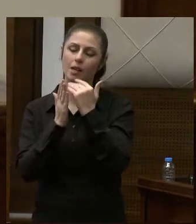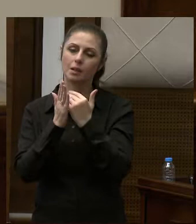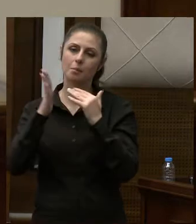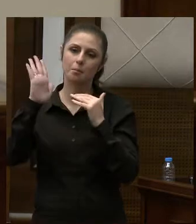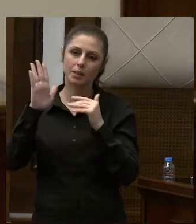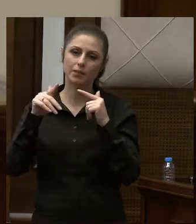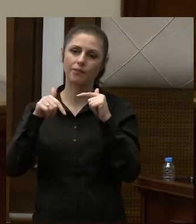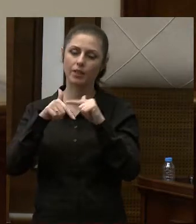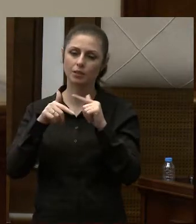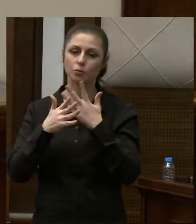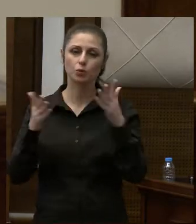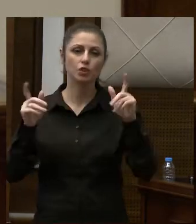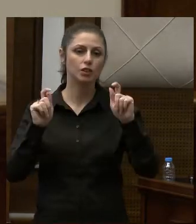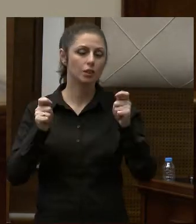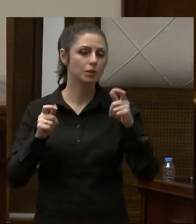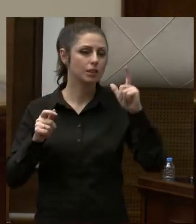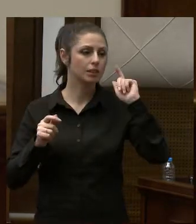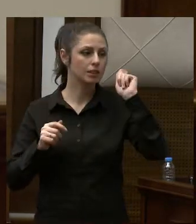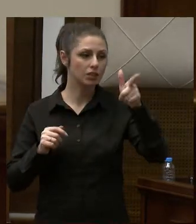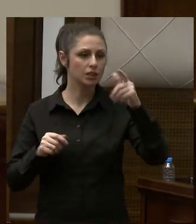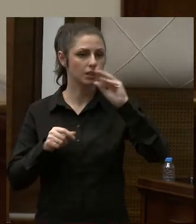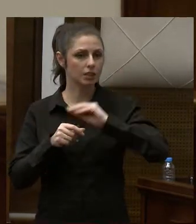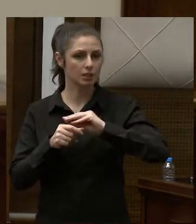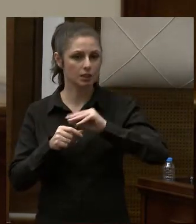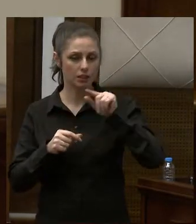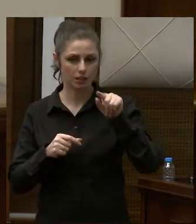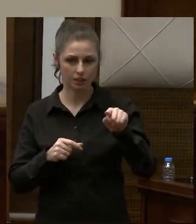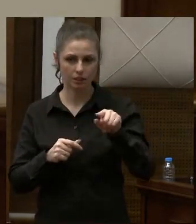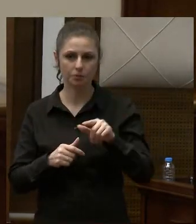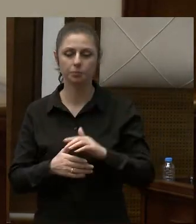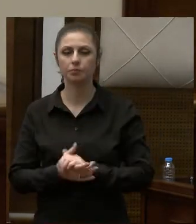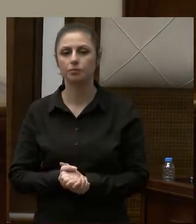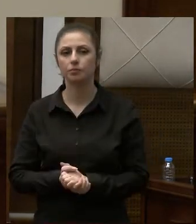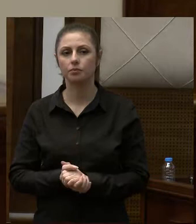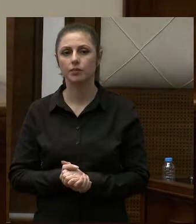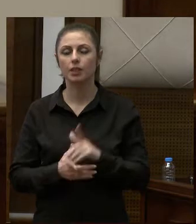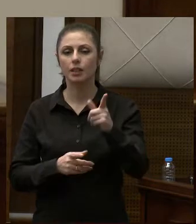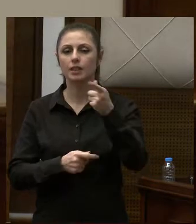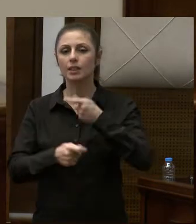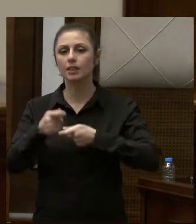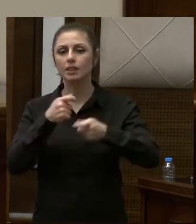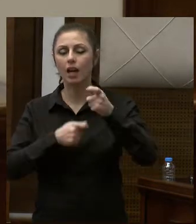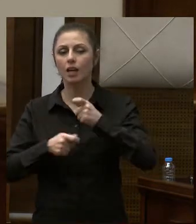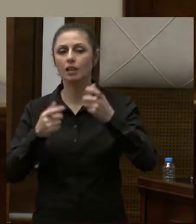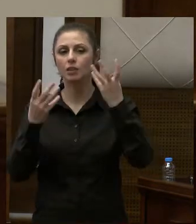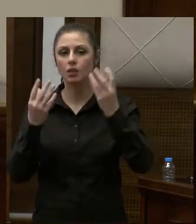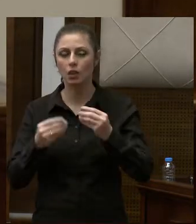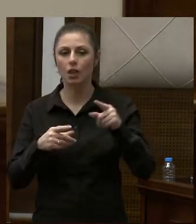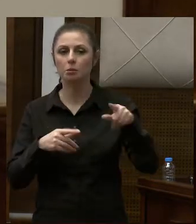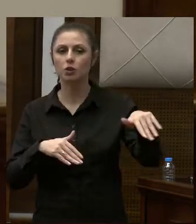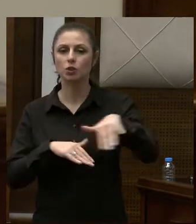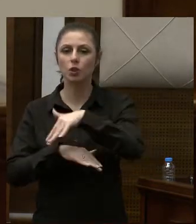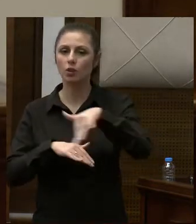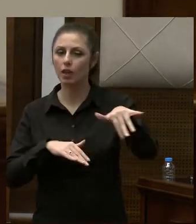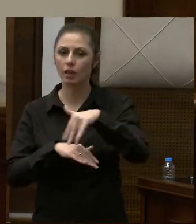istinaden Büyükçekmece ilçesi genelinde İmar ve Şehircilik Müdürlüğü tarafından tespit edilen ticaret teşekküllü olan sokak ve